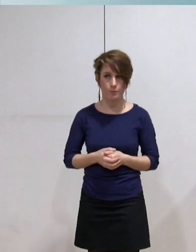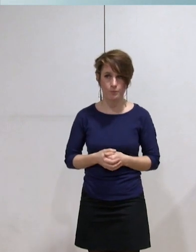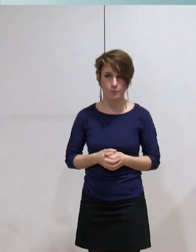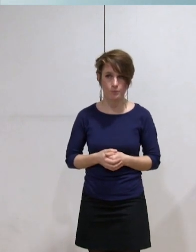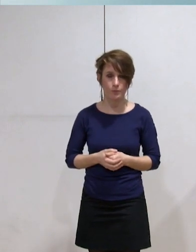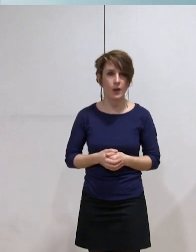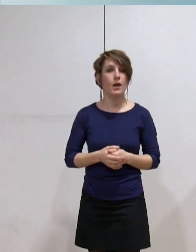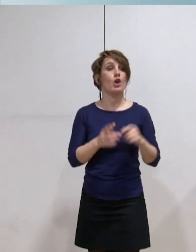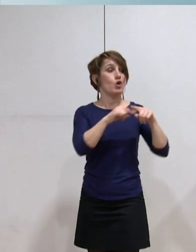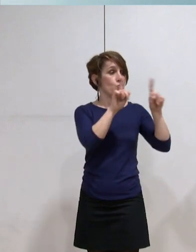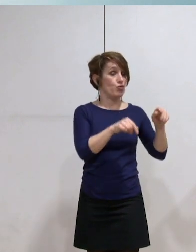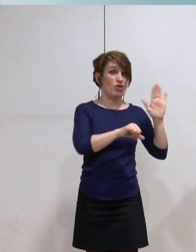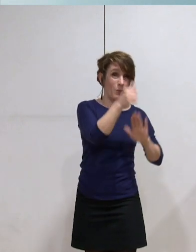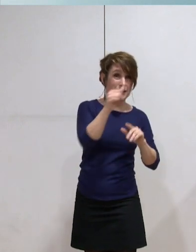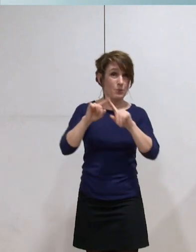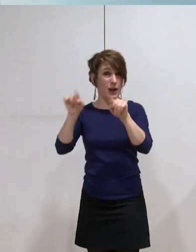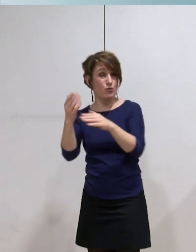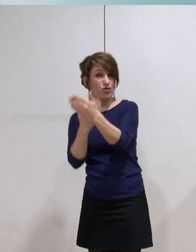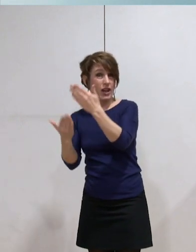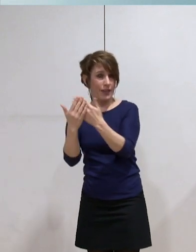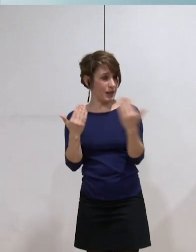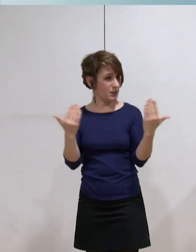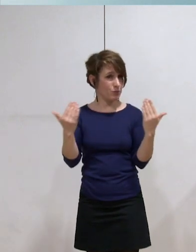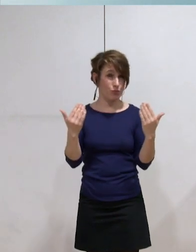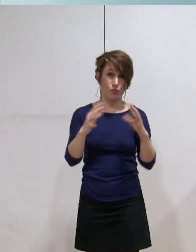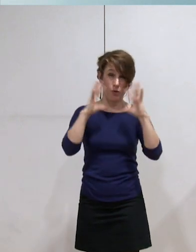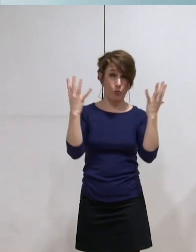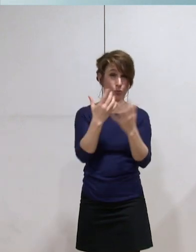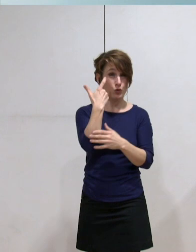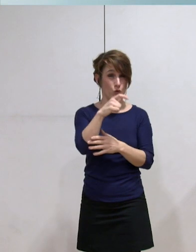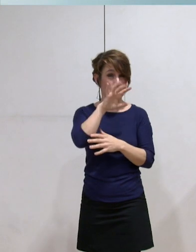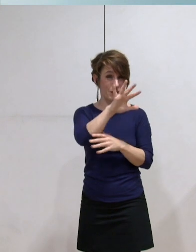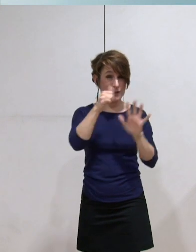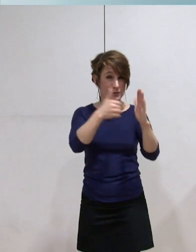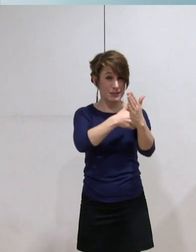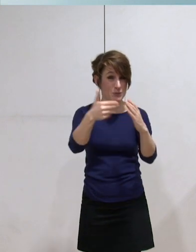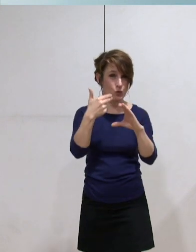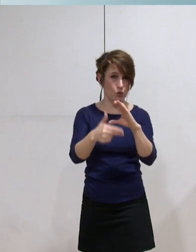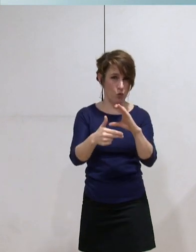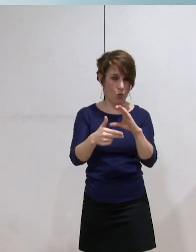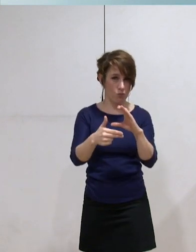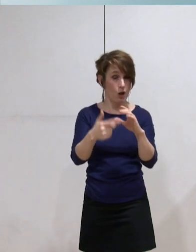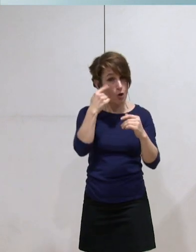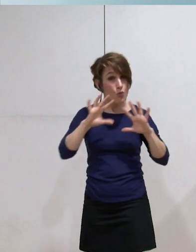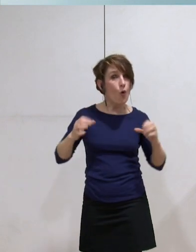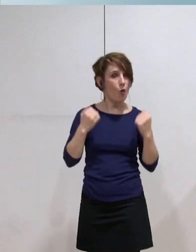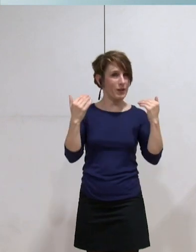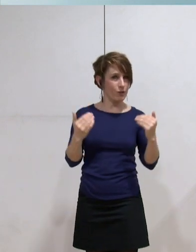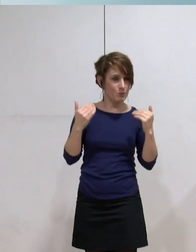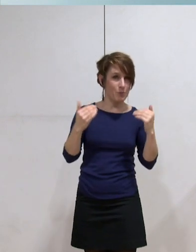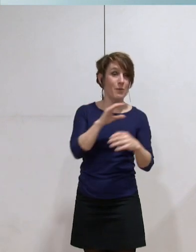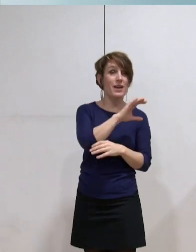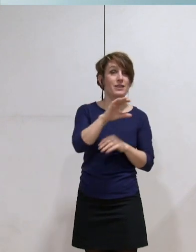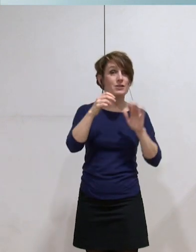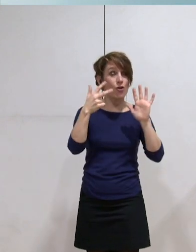entre le budget principal et les budgets annexes c'est près de 256 millions d'euros à périmètre constant les 136 millions